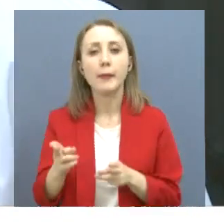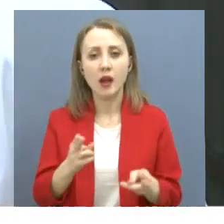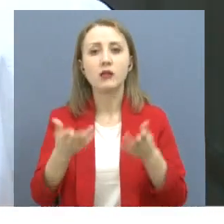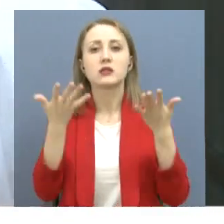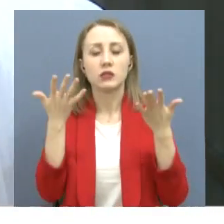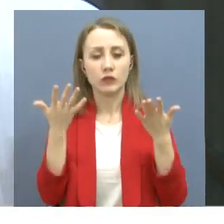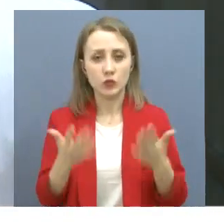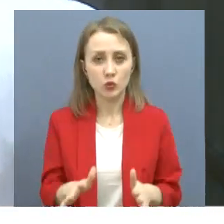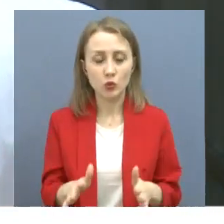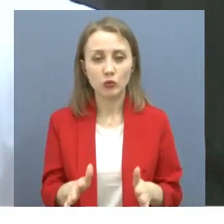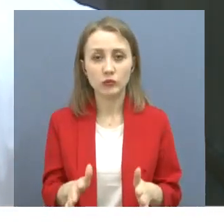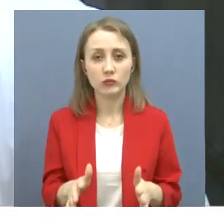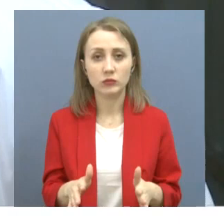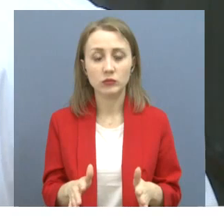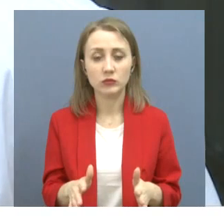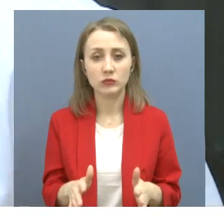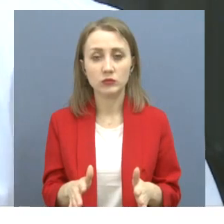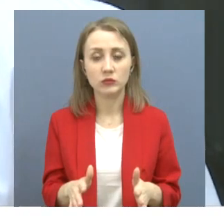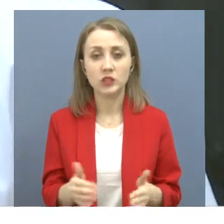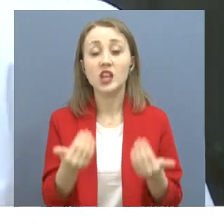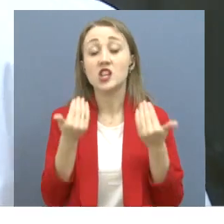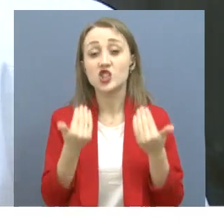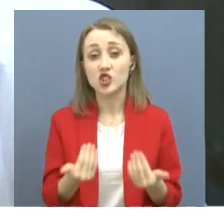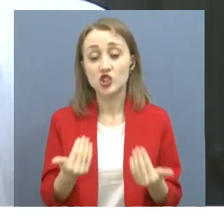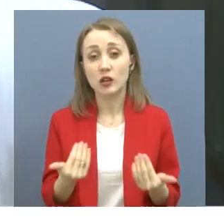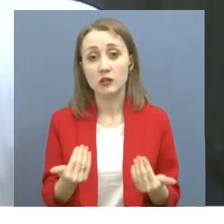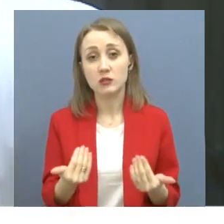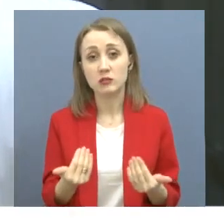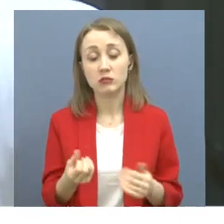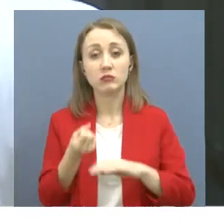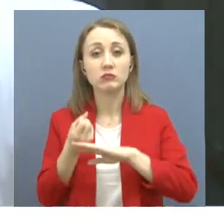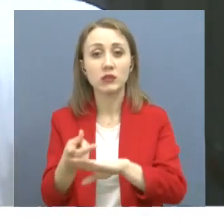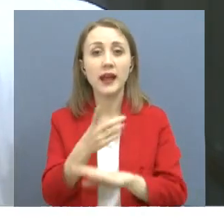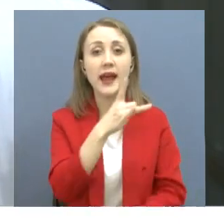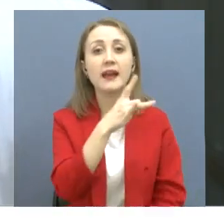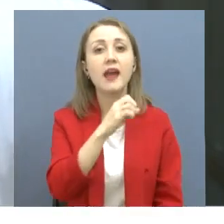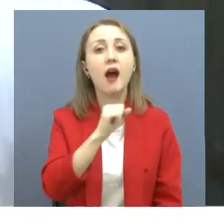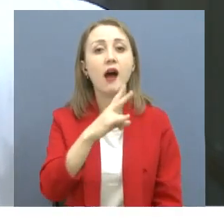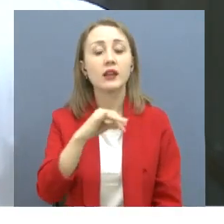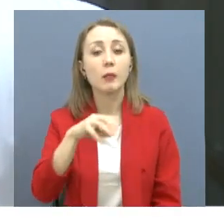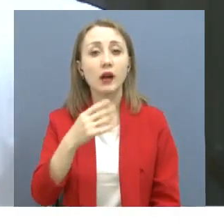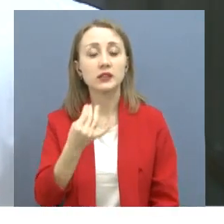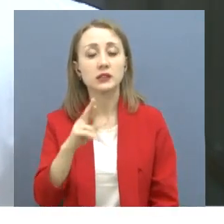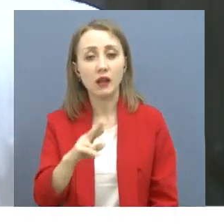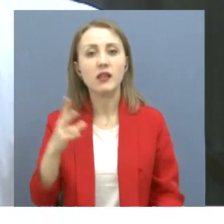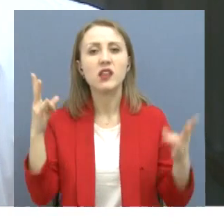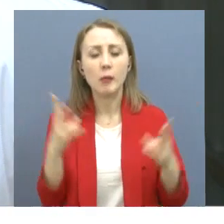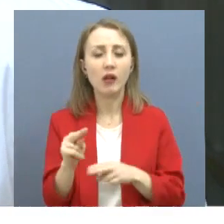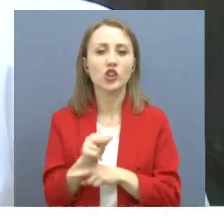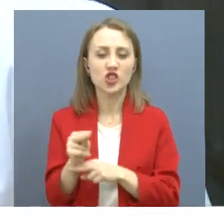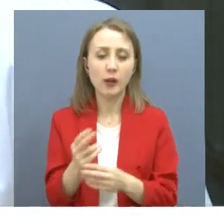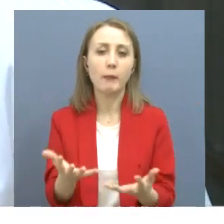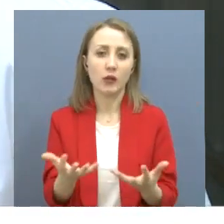показаниям. Проведена нейрохирургическая операция. Сейчас находится в отделении реанимации. Необходимое лечение все